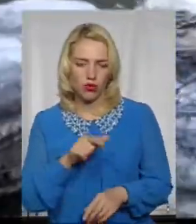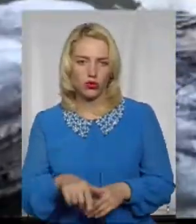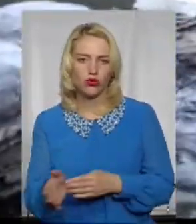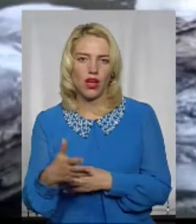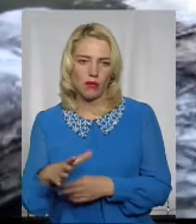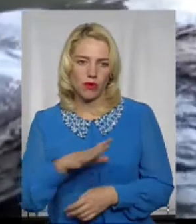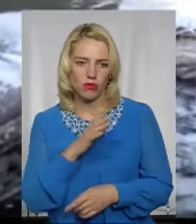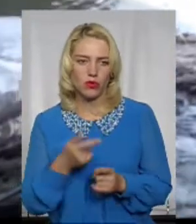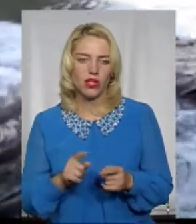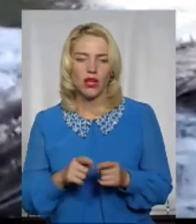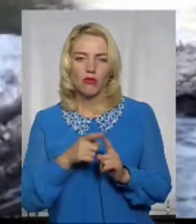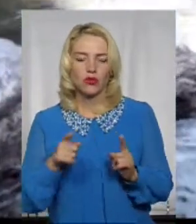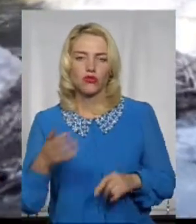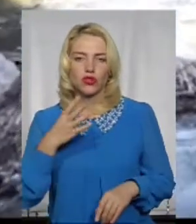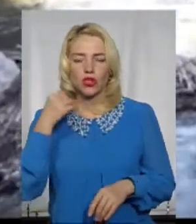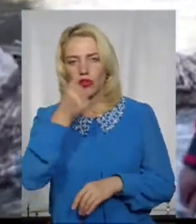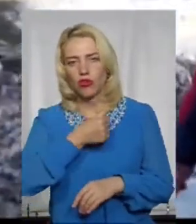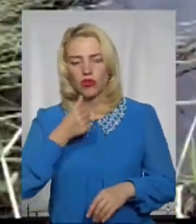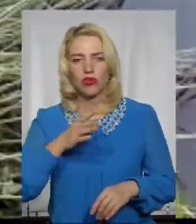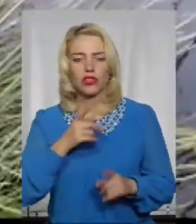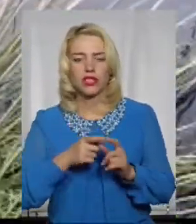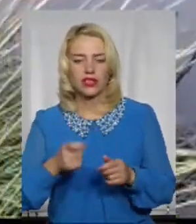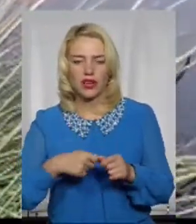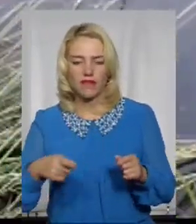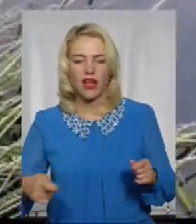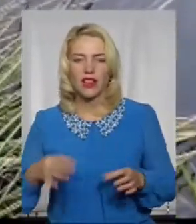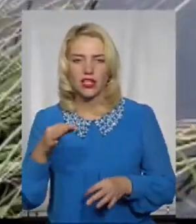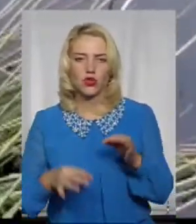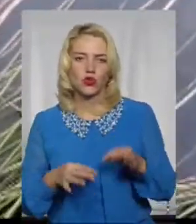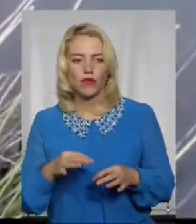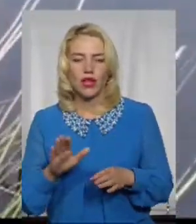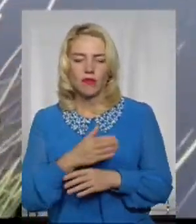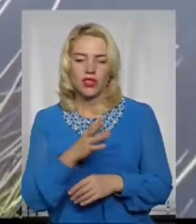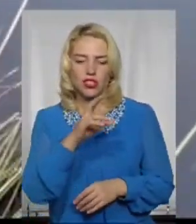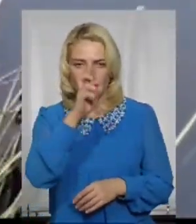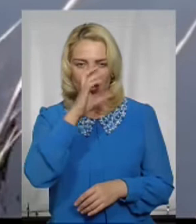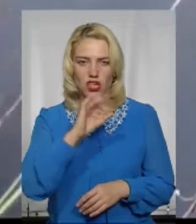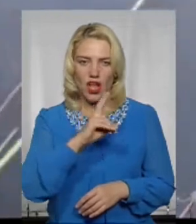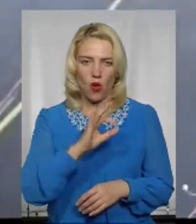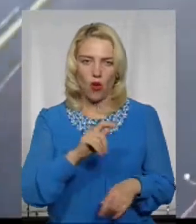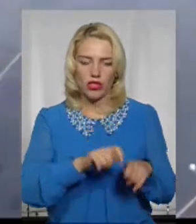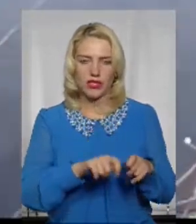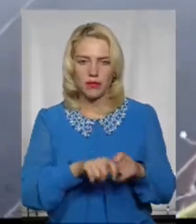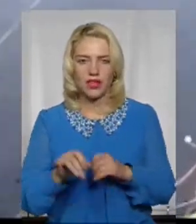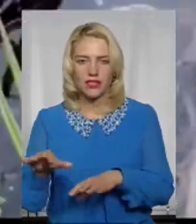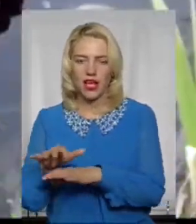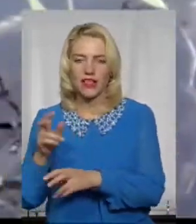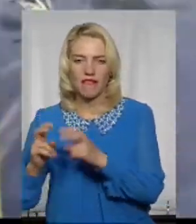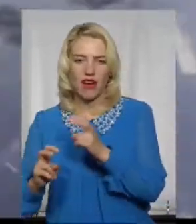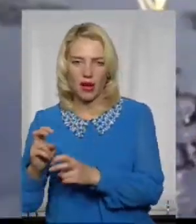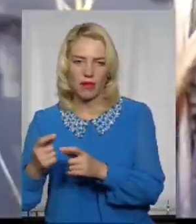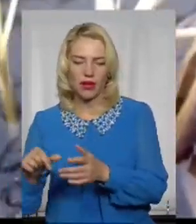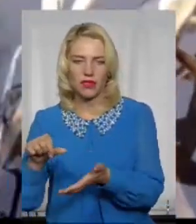водилася. Упродовж 4 років тривала судова тяганина між Держекоінспекцією і фабрикою. Представник відповідача